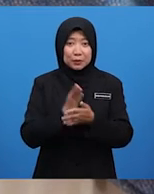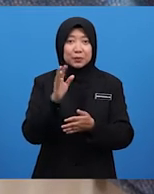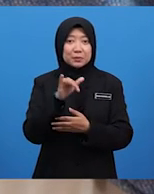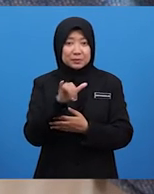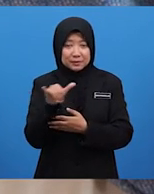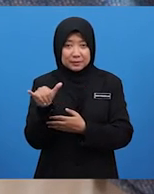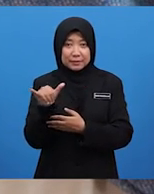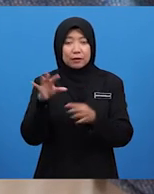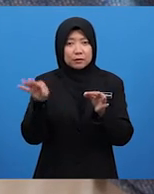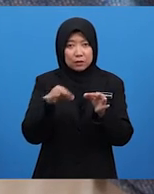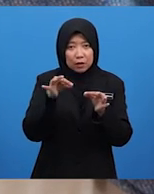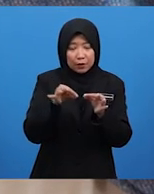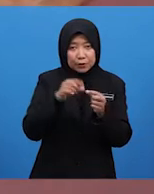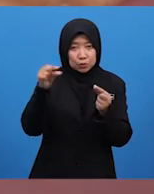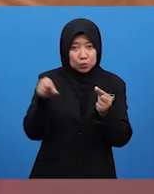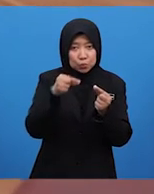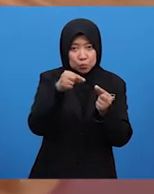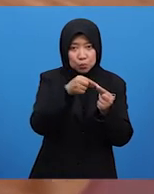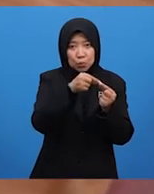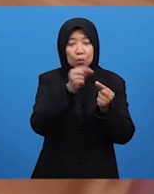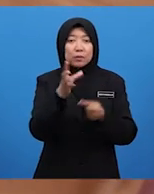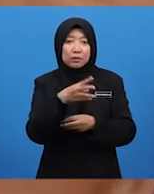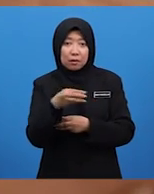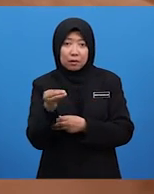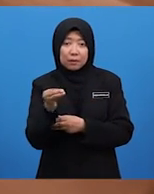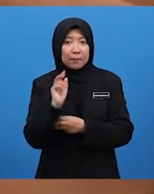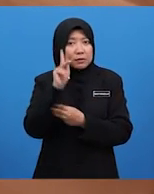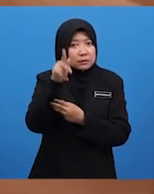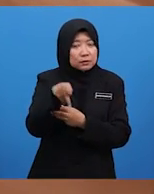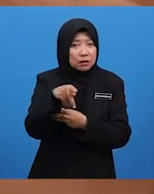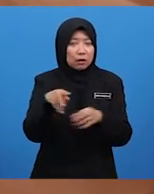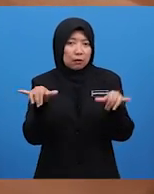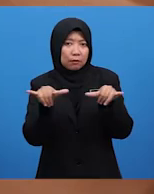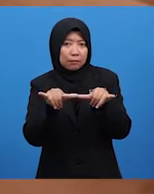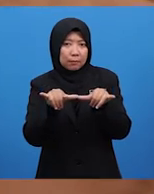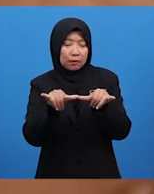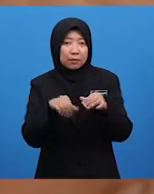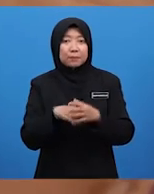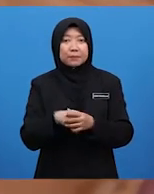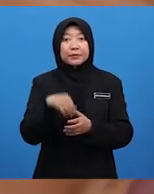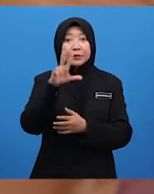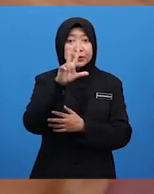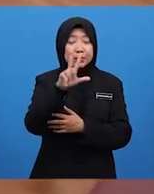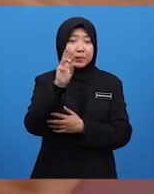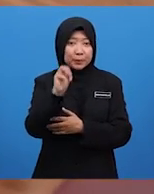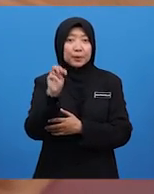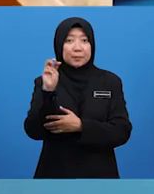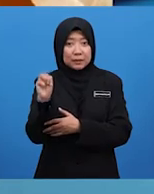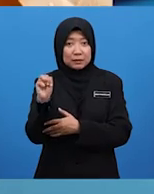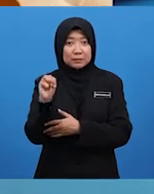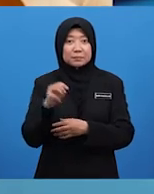Seterusnya, jahit jelujur dan pastikan lebar siap lapik adalah 3